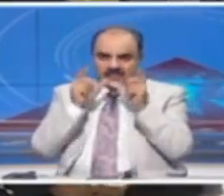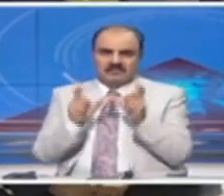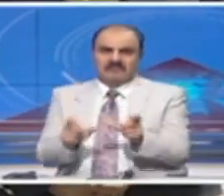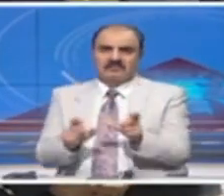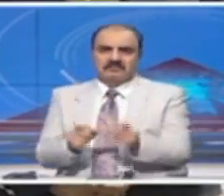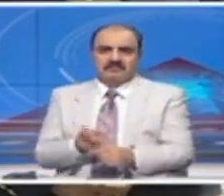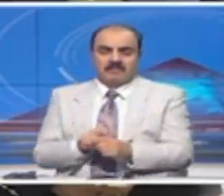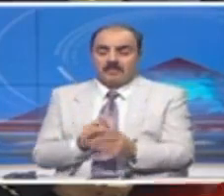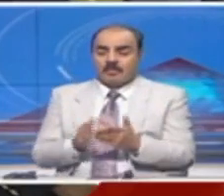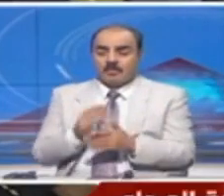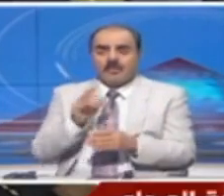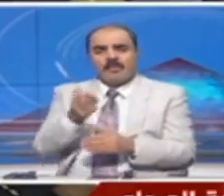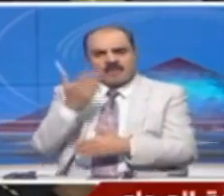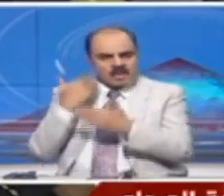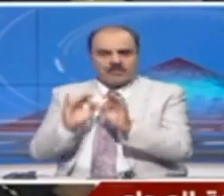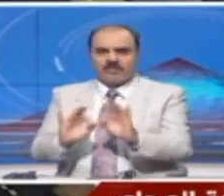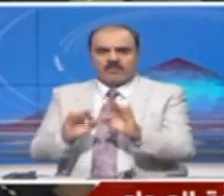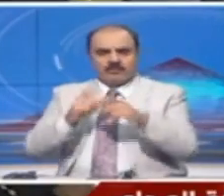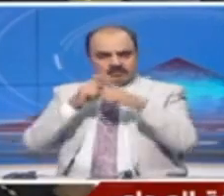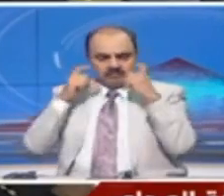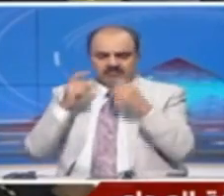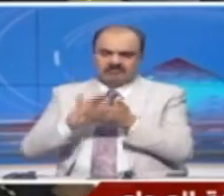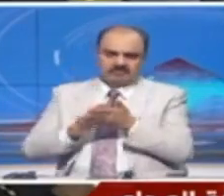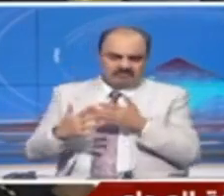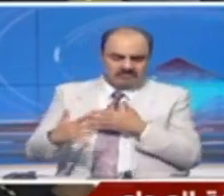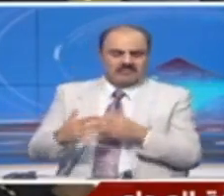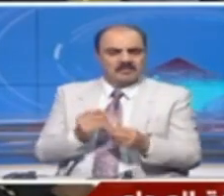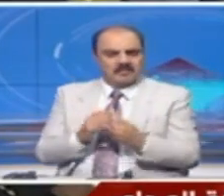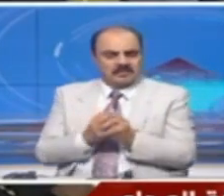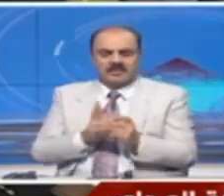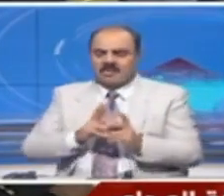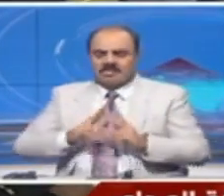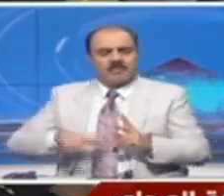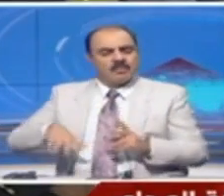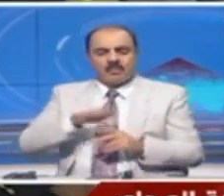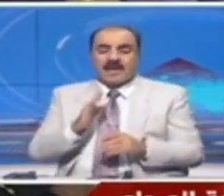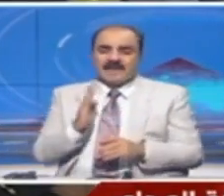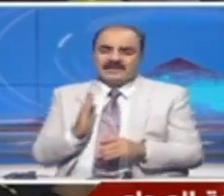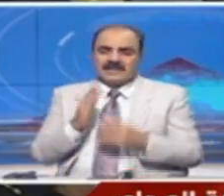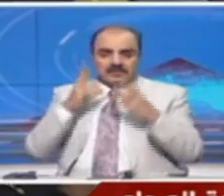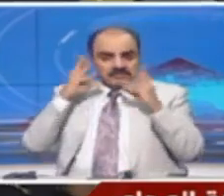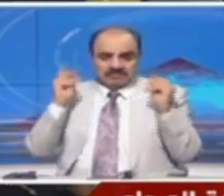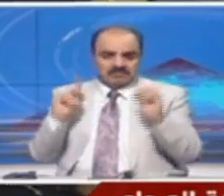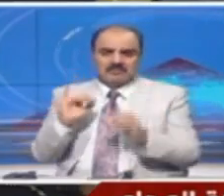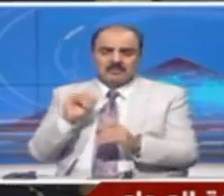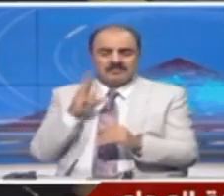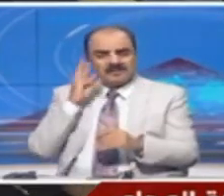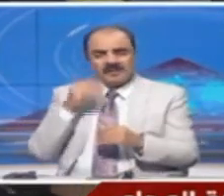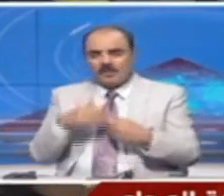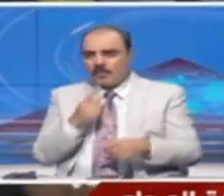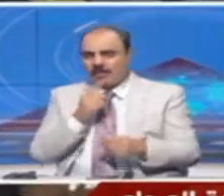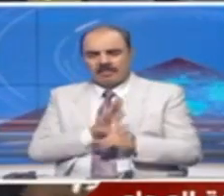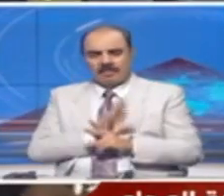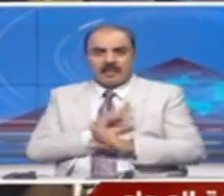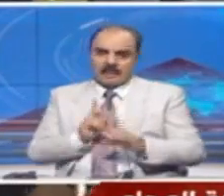يعني نتخذ كل الإجراءات الاحترازية. موضوع التباعد، موضوع الكمامة شيء أساسي جدا، وإن احنا لا نتهاون في هذه